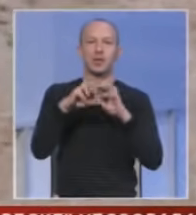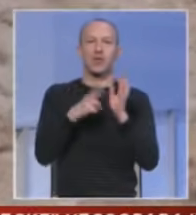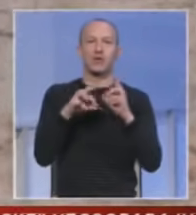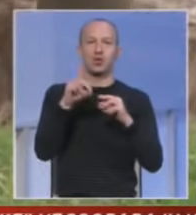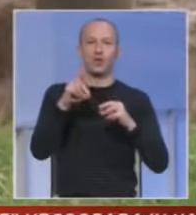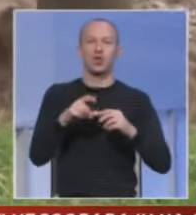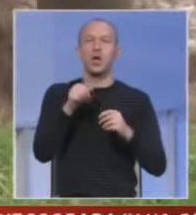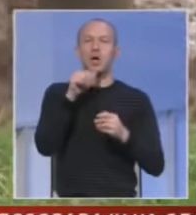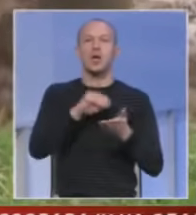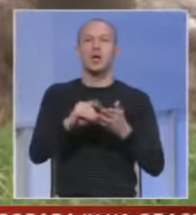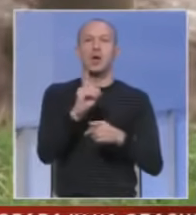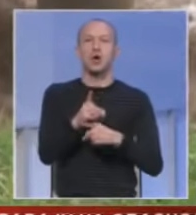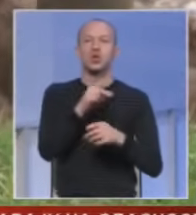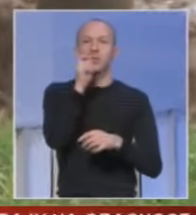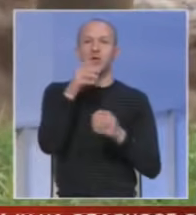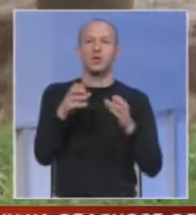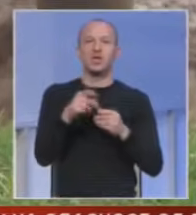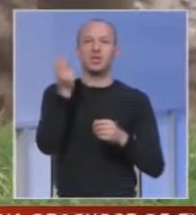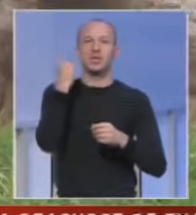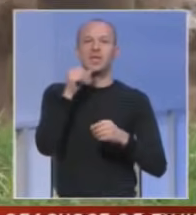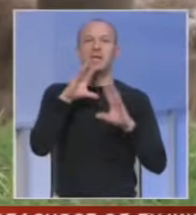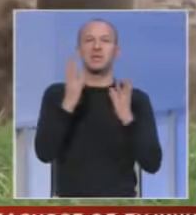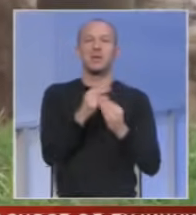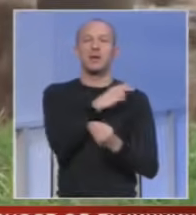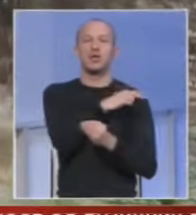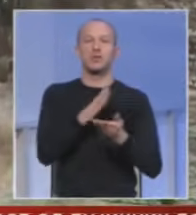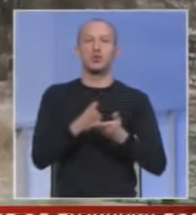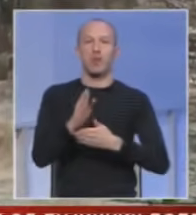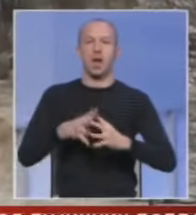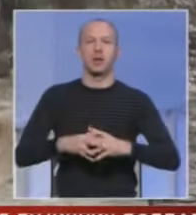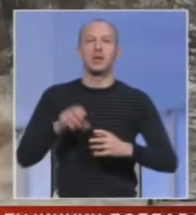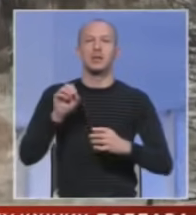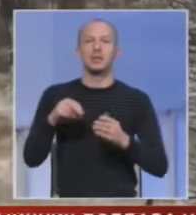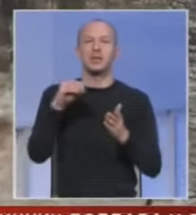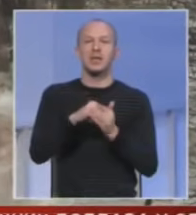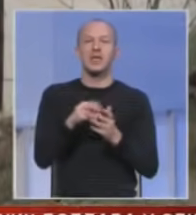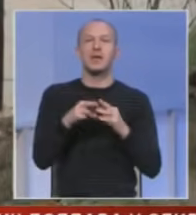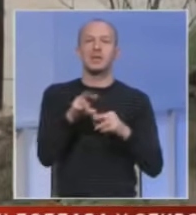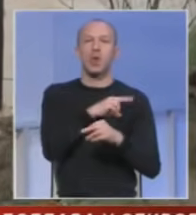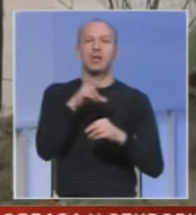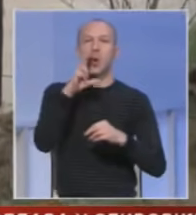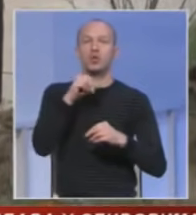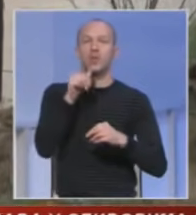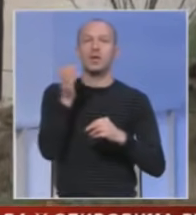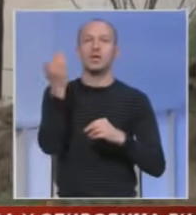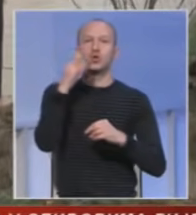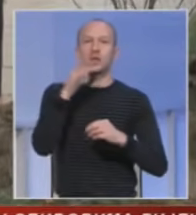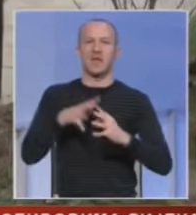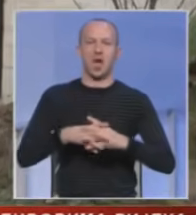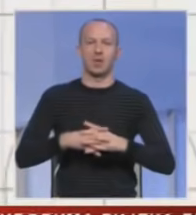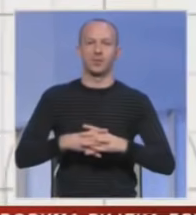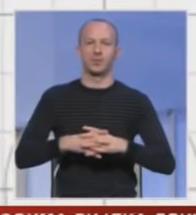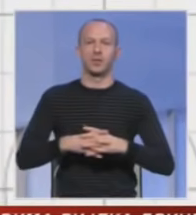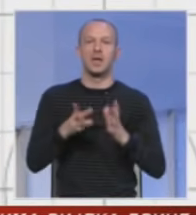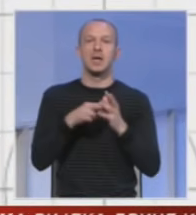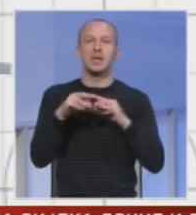Radovan Višković, te naložio civilnoj zaštiti Srpske i svim nadležnim službama da se stave na raspolaganje opštinama Istočnog Sarajeva.